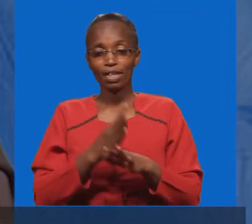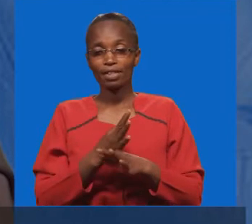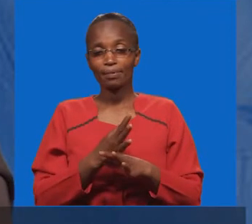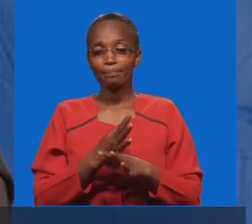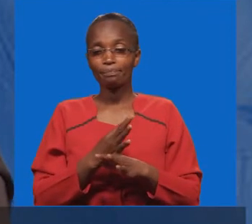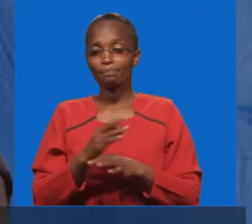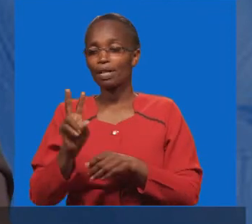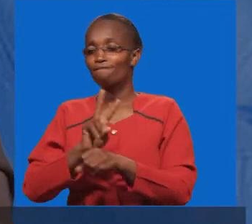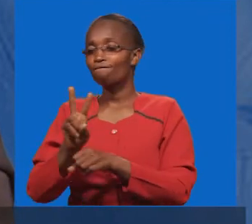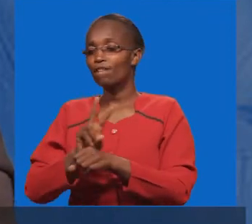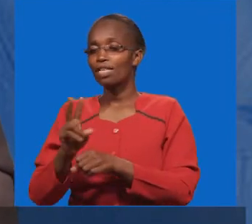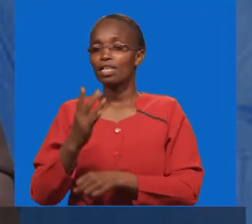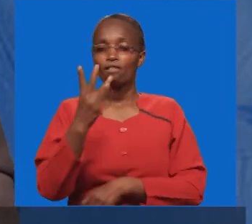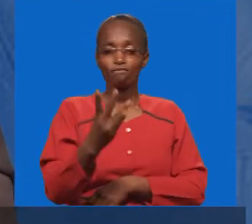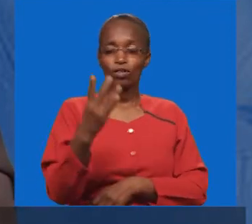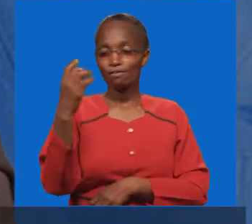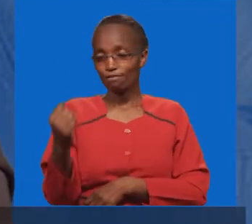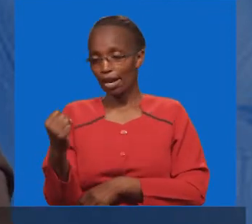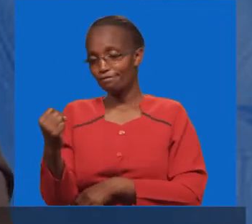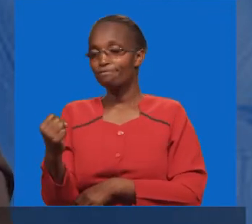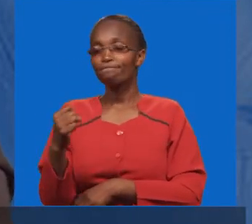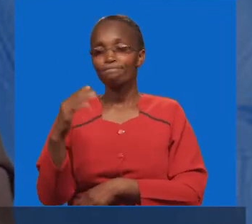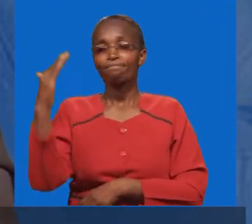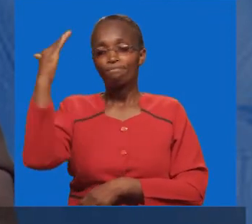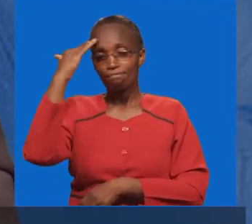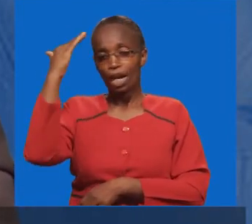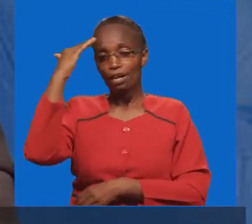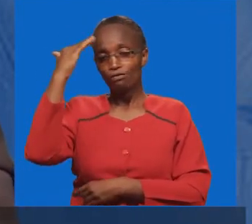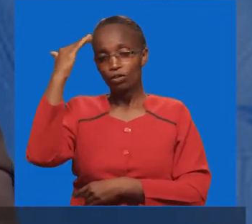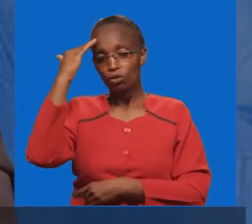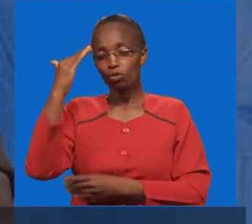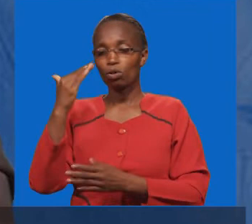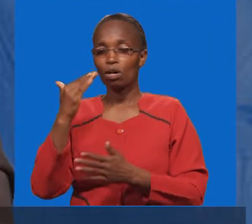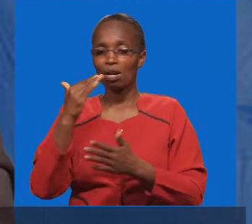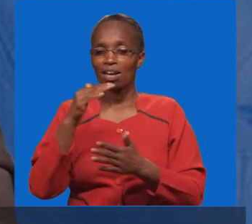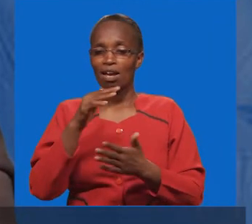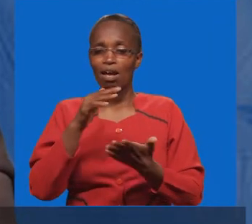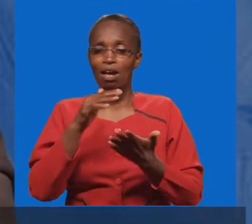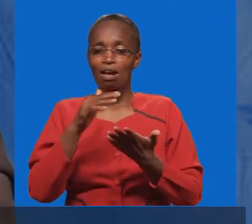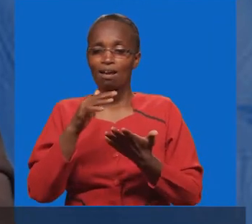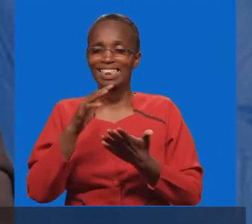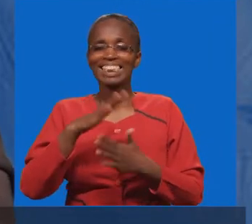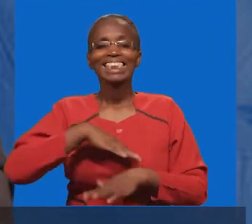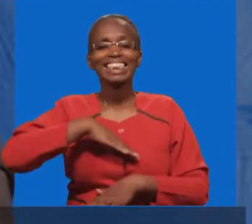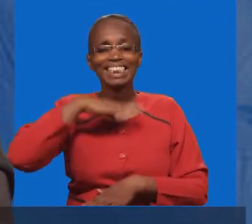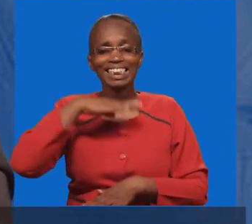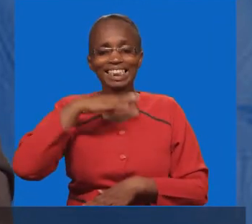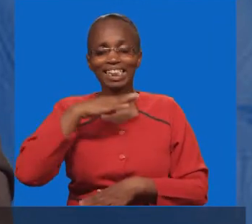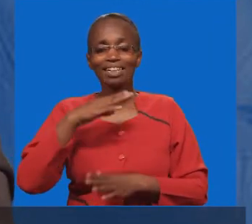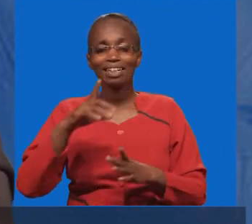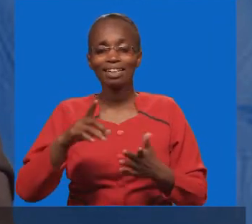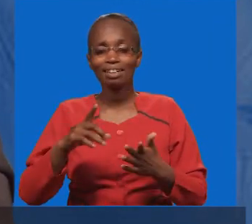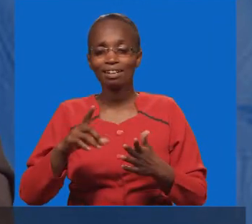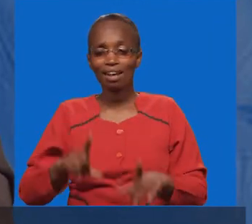na kumtazamia, tuzidi na kuwa na imani. 48 inasema hivi: kwa maana nimekwisha kujua hakika ya